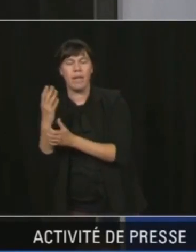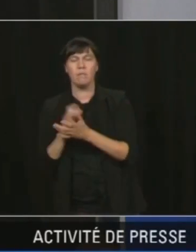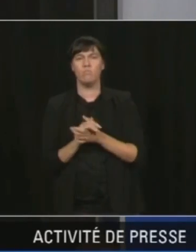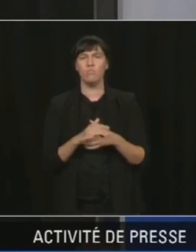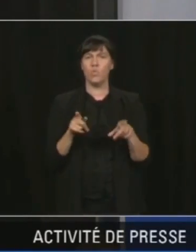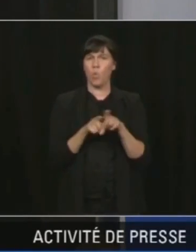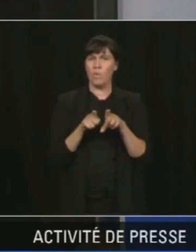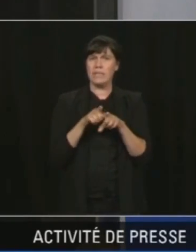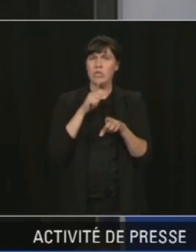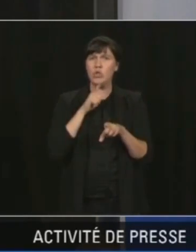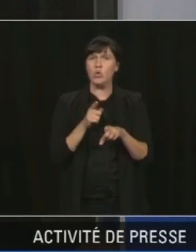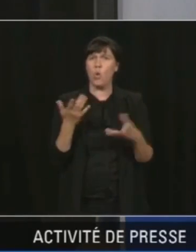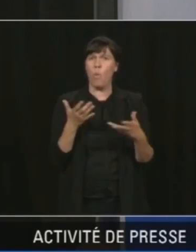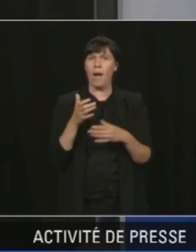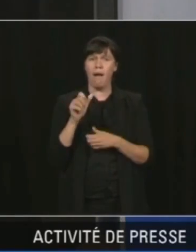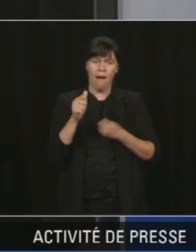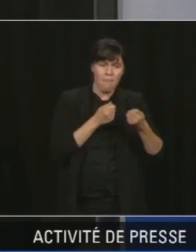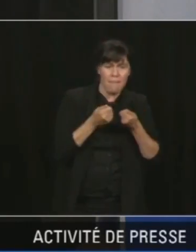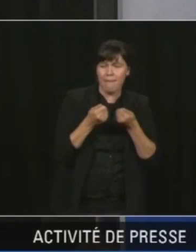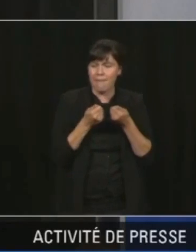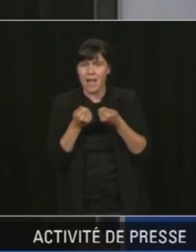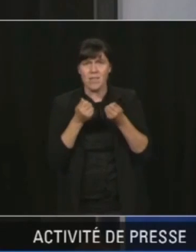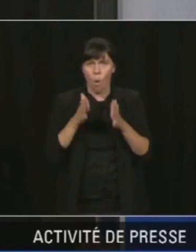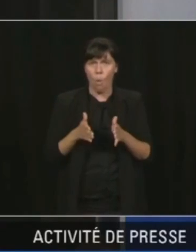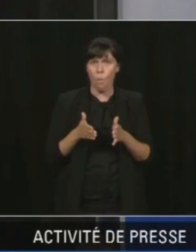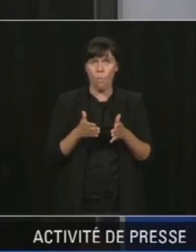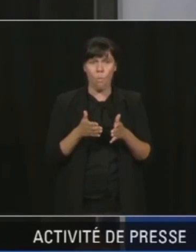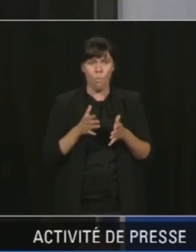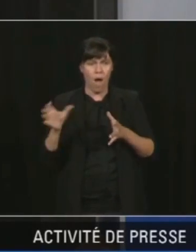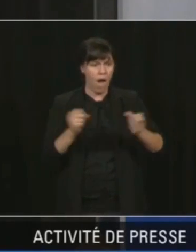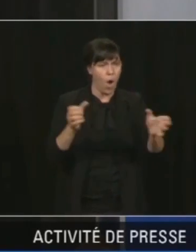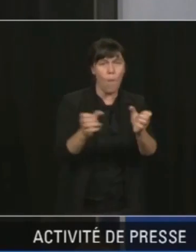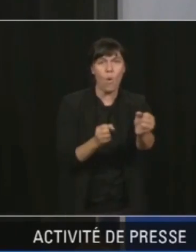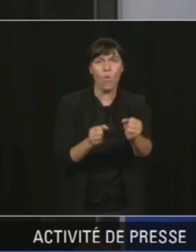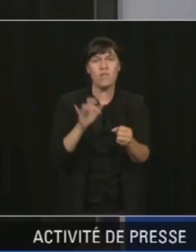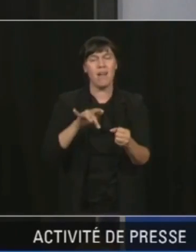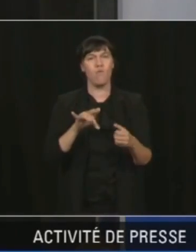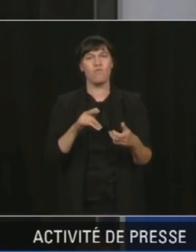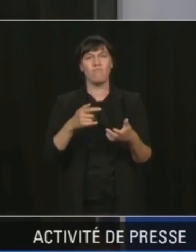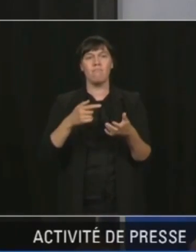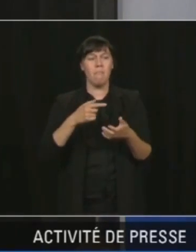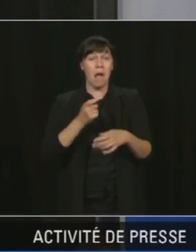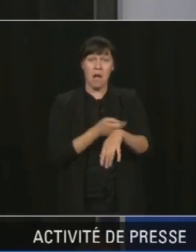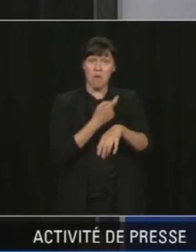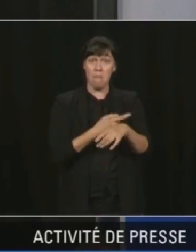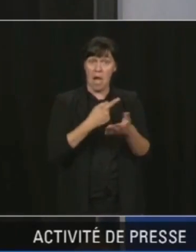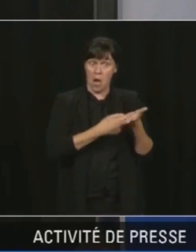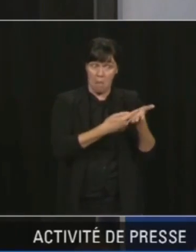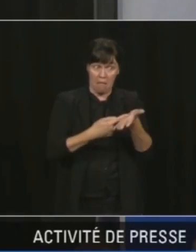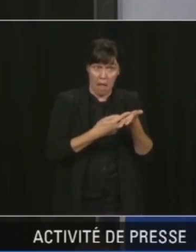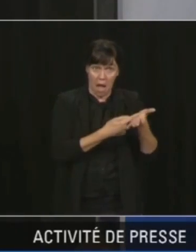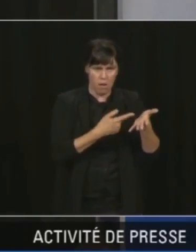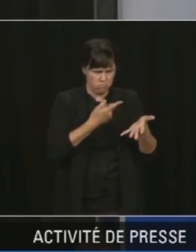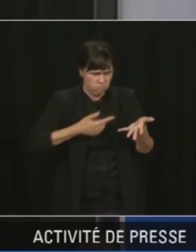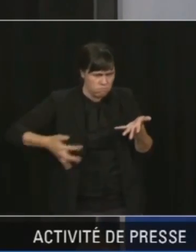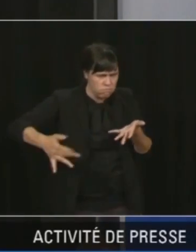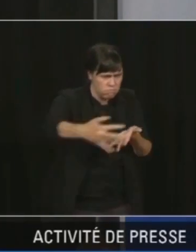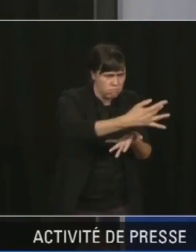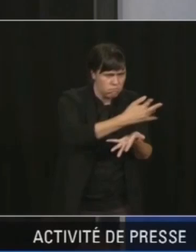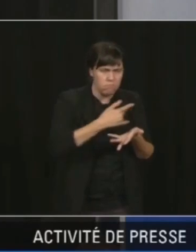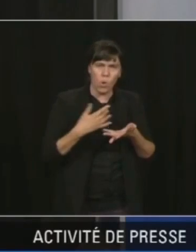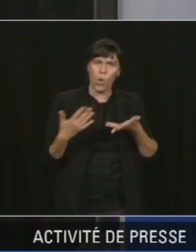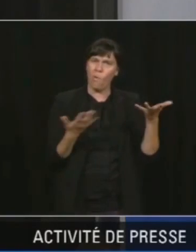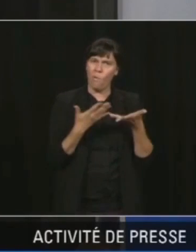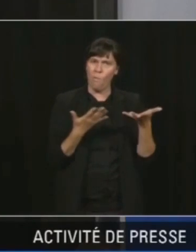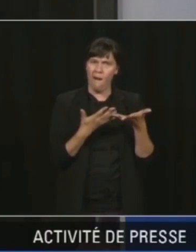beaucoup d'infirmières qui nous ont dit « je passe 30 % de mon temps à remplir la paperasse ». Donc, on aimerait mieux, nous